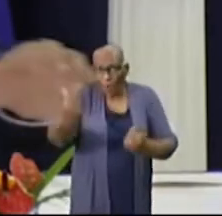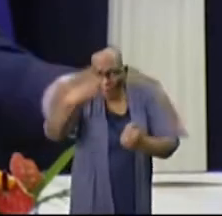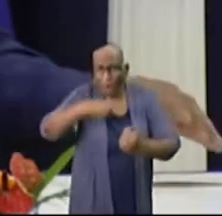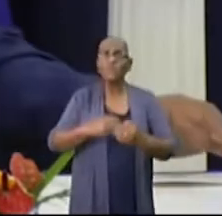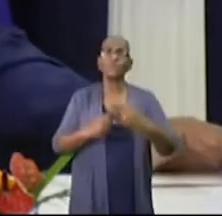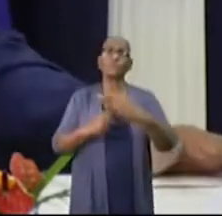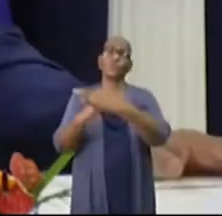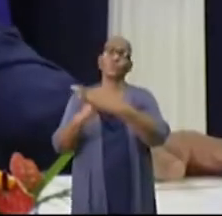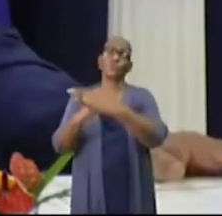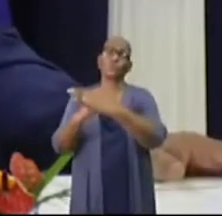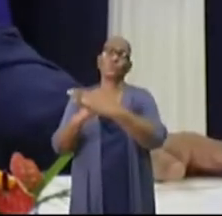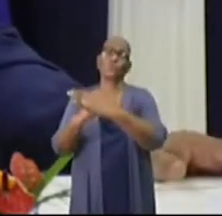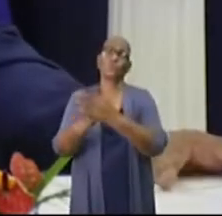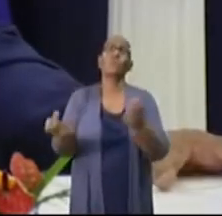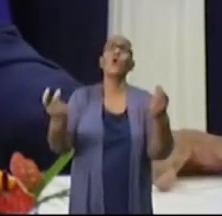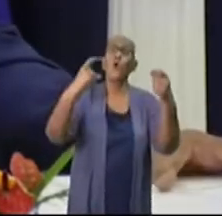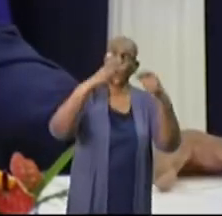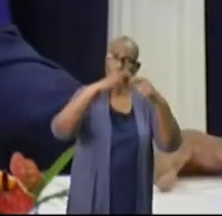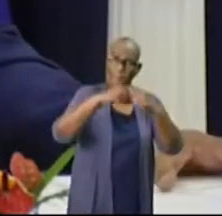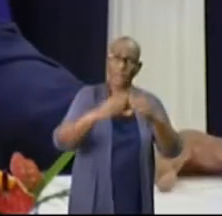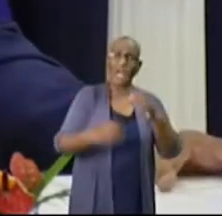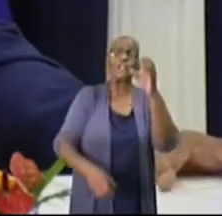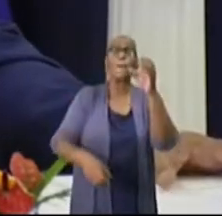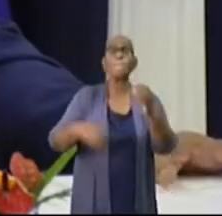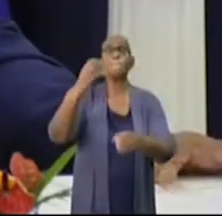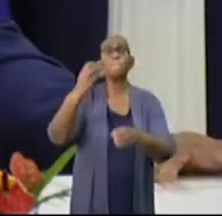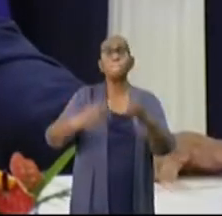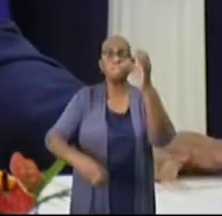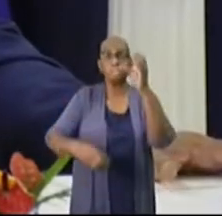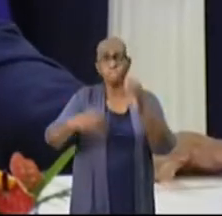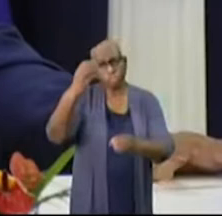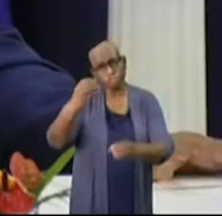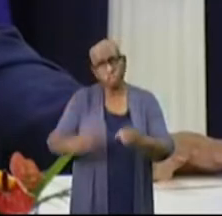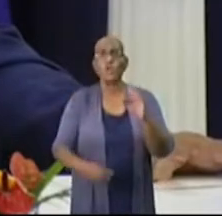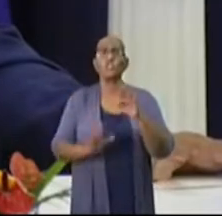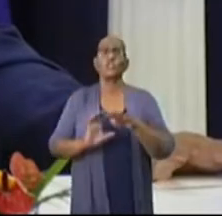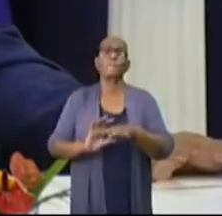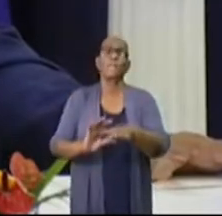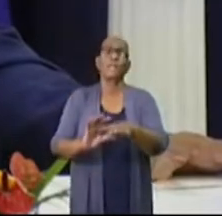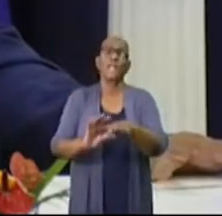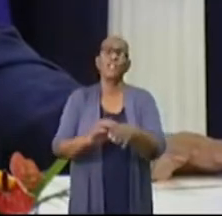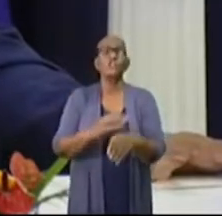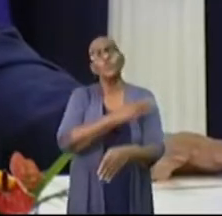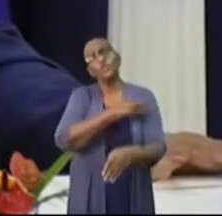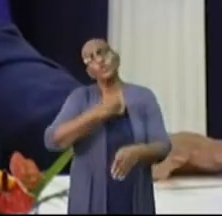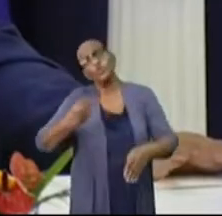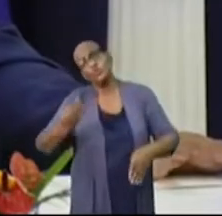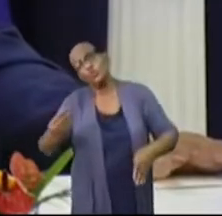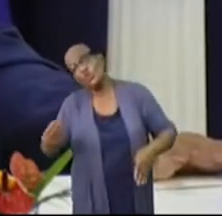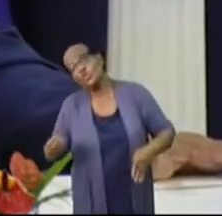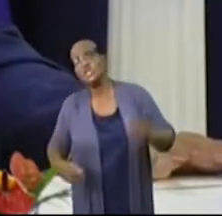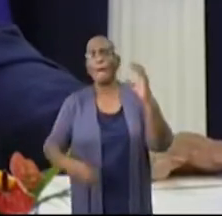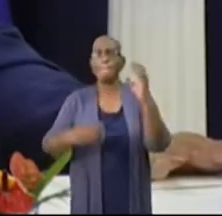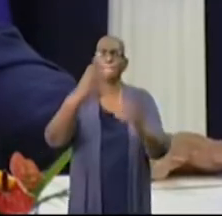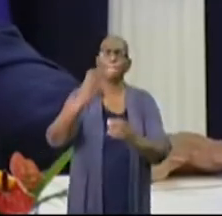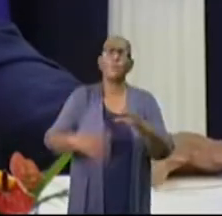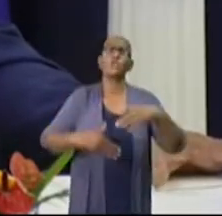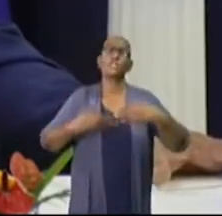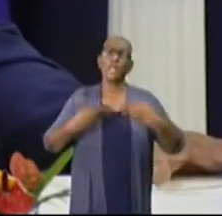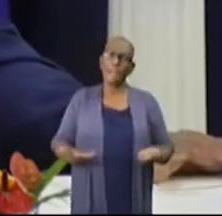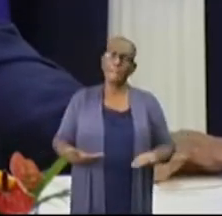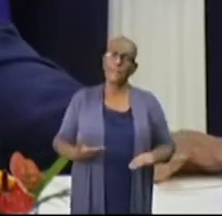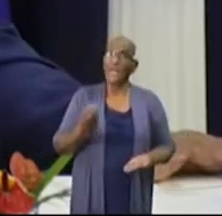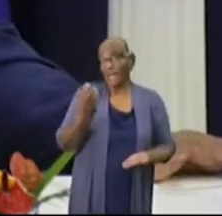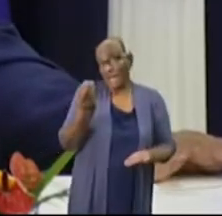Gekoppeld aan ook ons bosbeleid, ons forest management, dat we daar een duurzaam beleid ontwikkelen, dat we dat kunnen